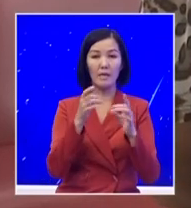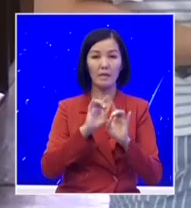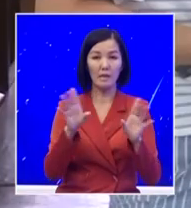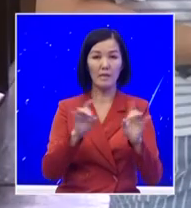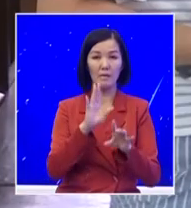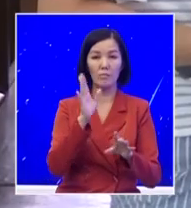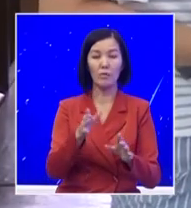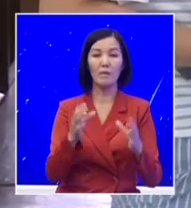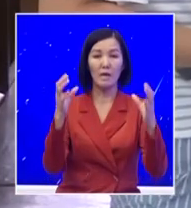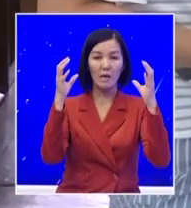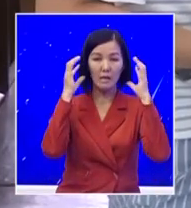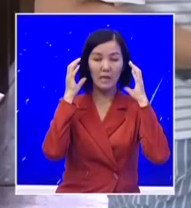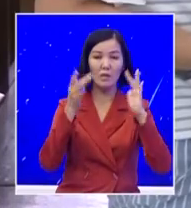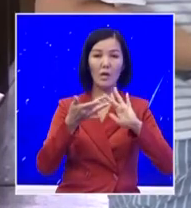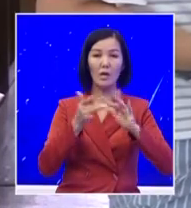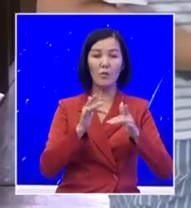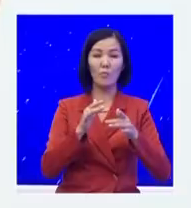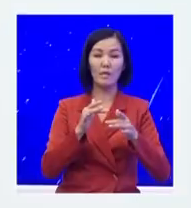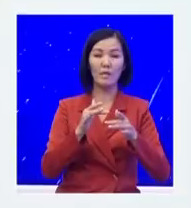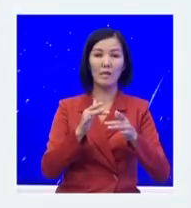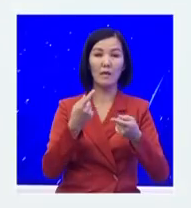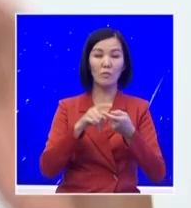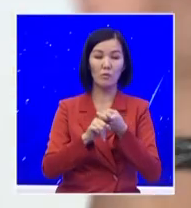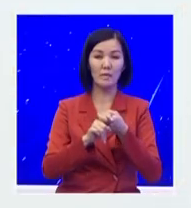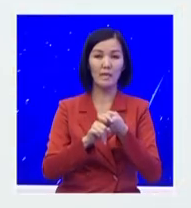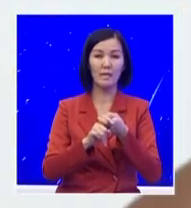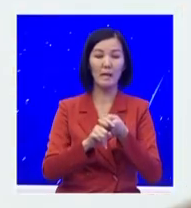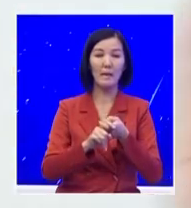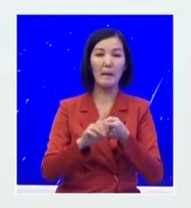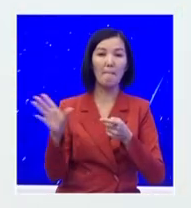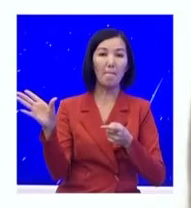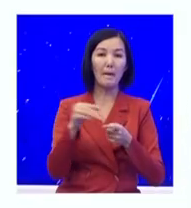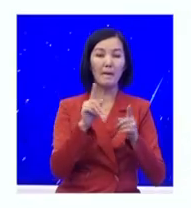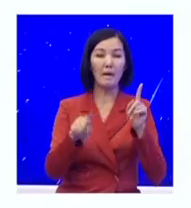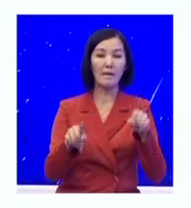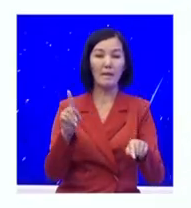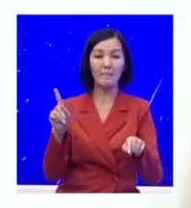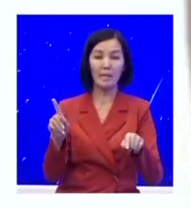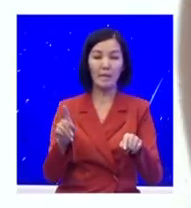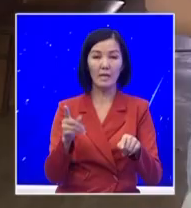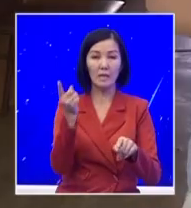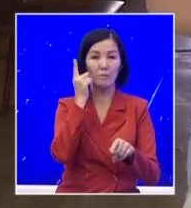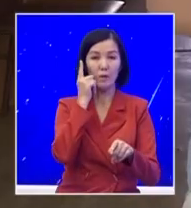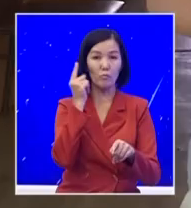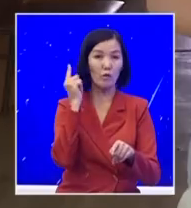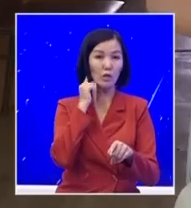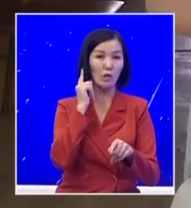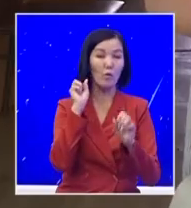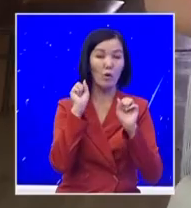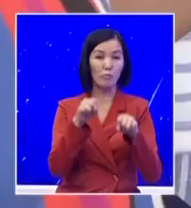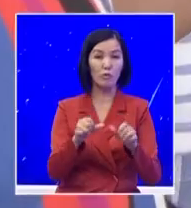боламыз. Радио әлеуметтік желі қосымшалары арқылы жұмыс істейді. Кез келген адам оны өз смартфоны арқылы тыңдай алады. Жалпы